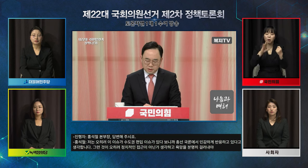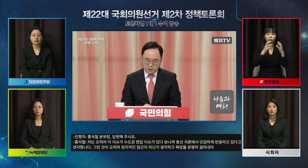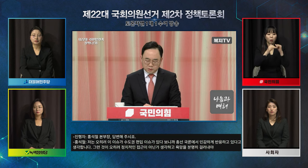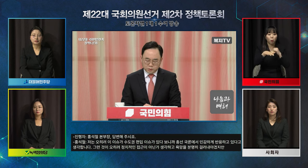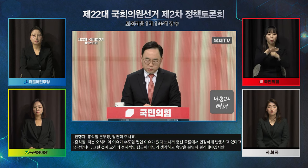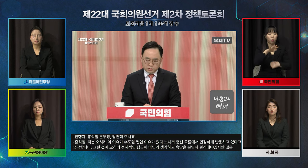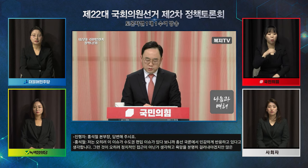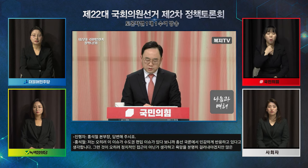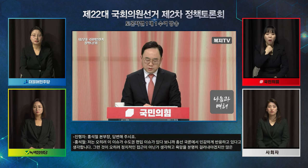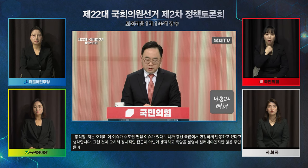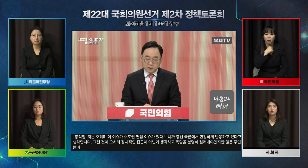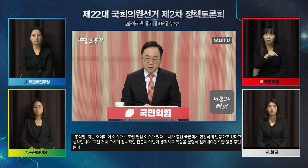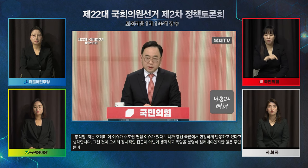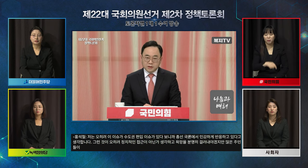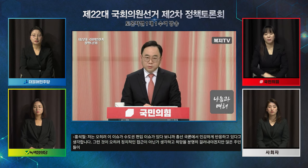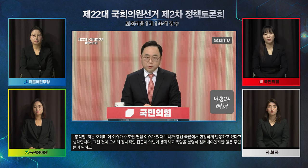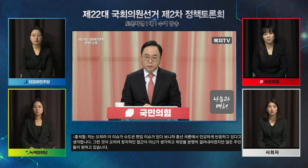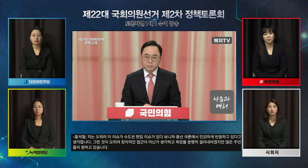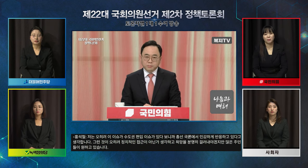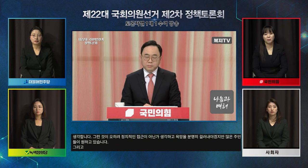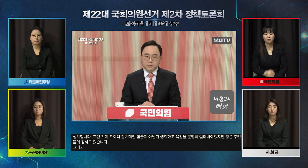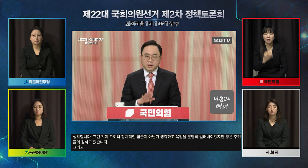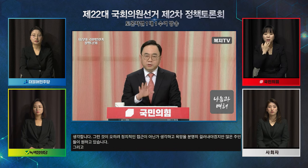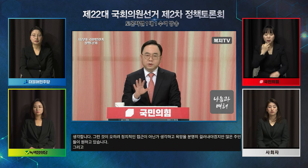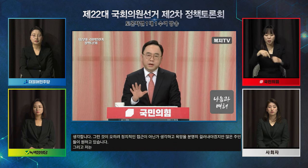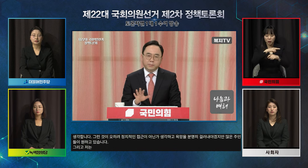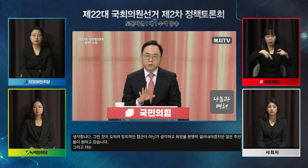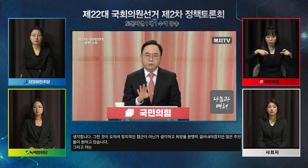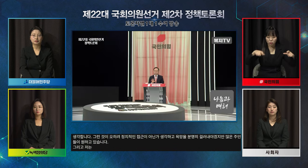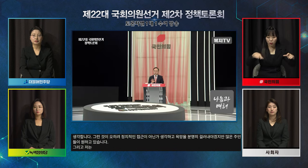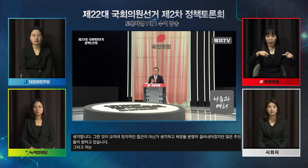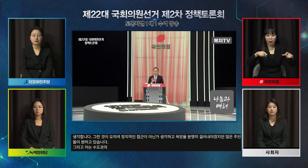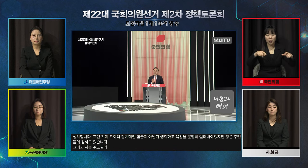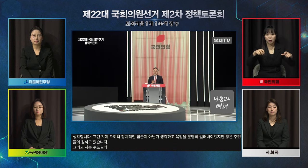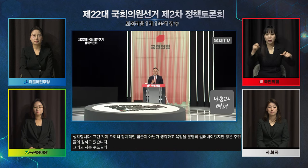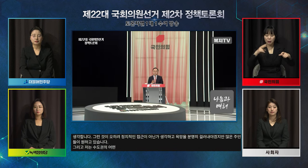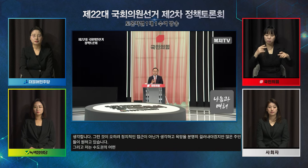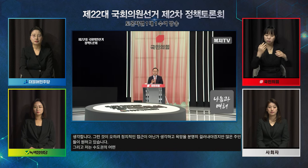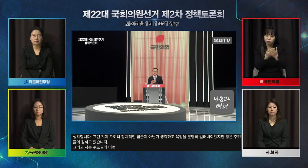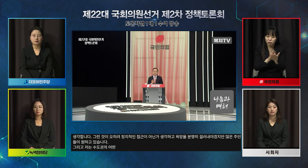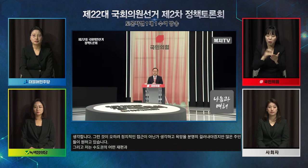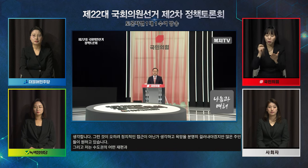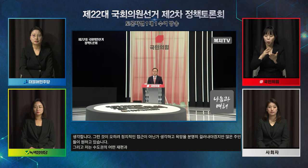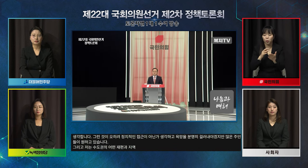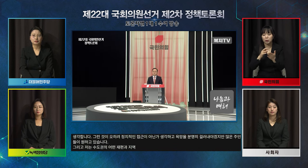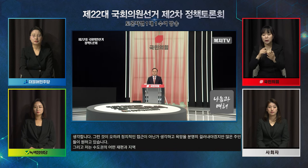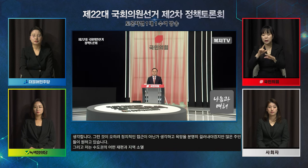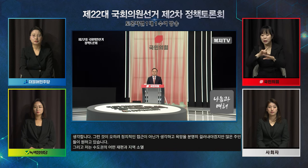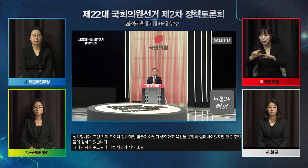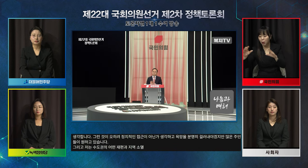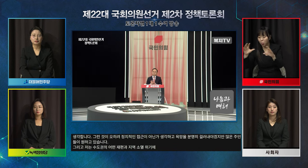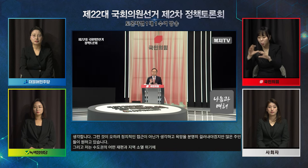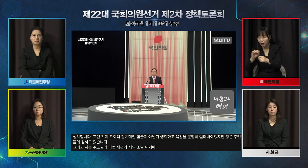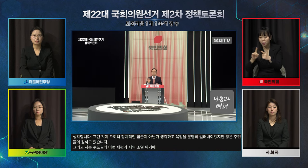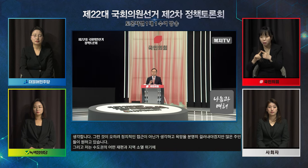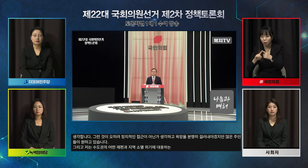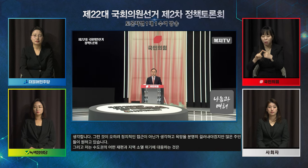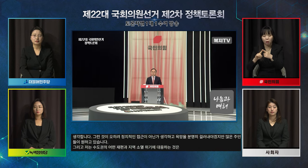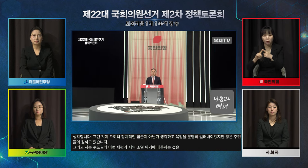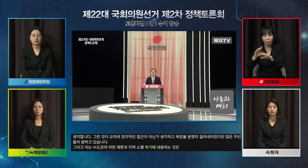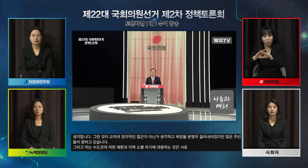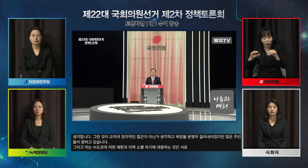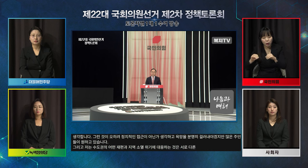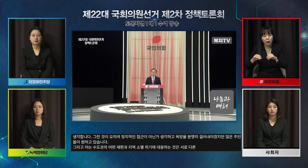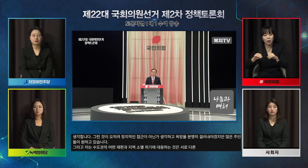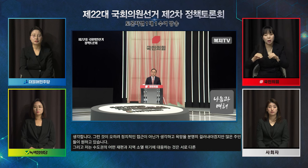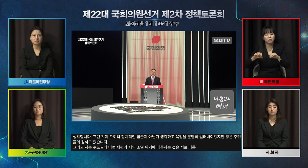그리고 저는 수도권의 어떤 재편과 지역 소멸 위기에 대응하는 것은 서로 다른 트랙으로